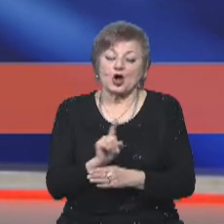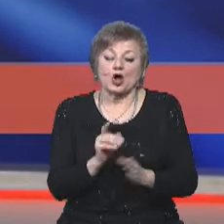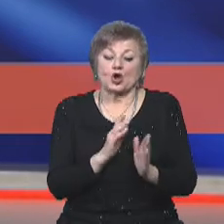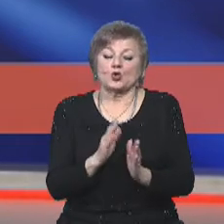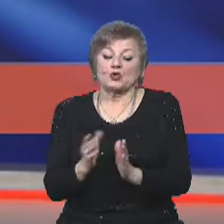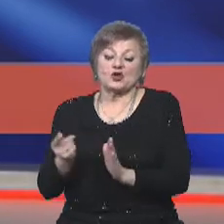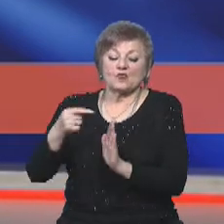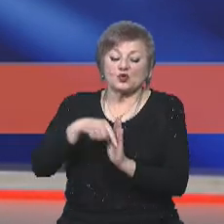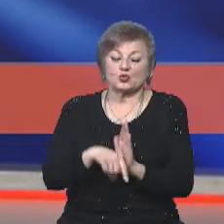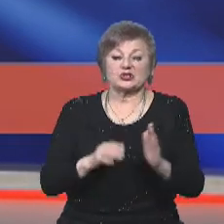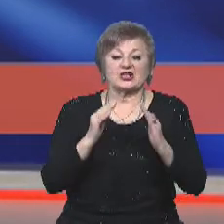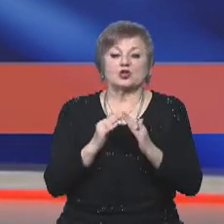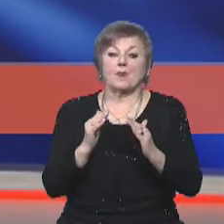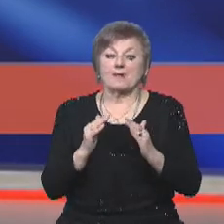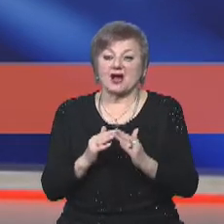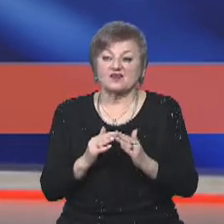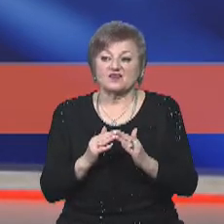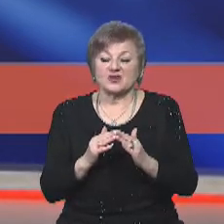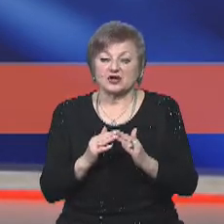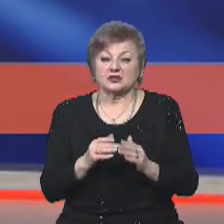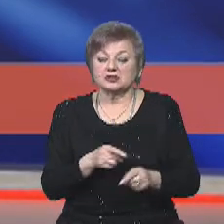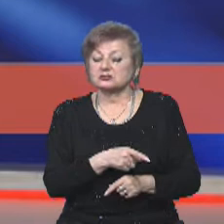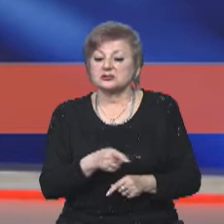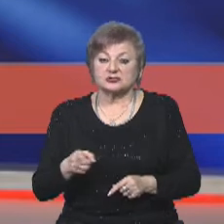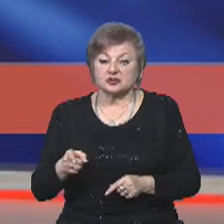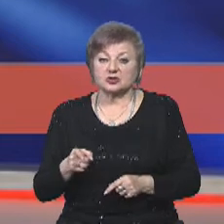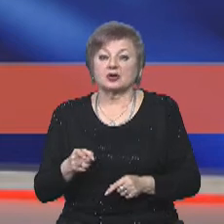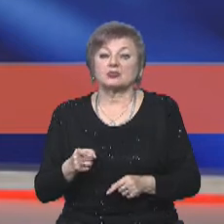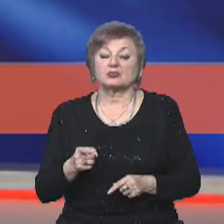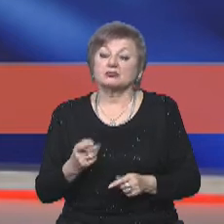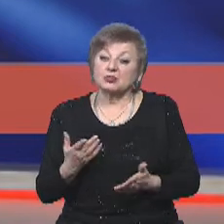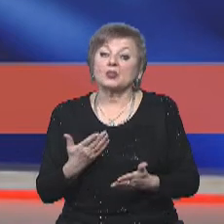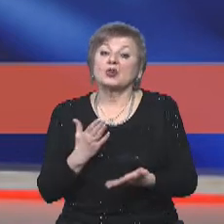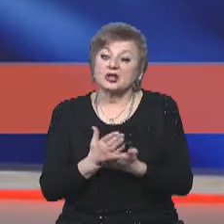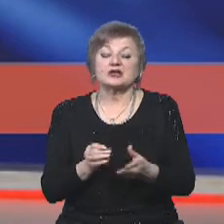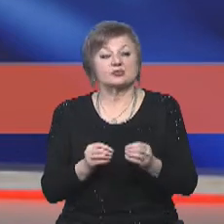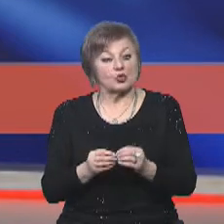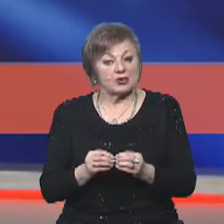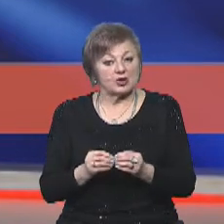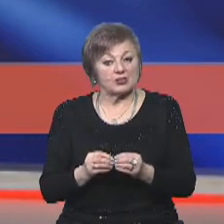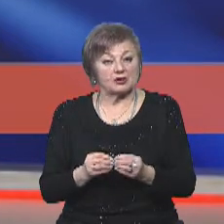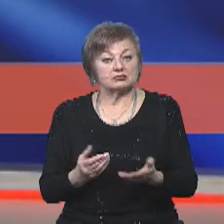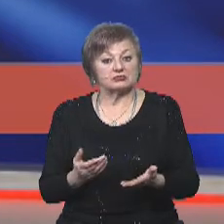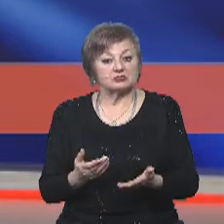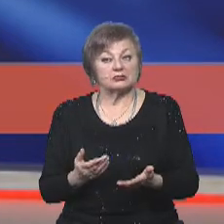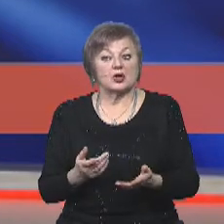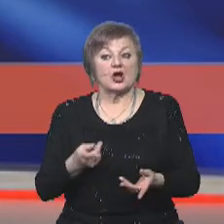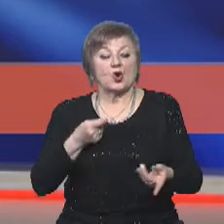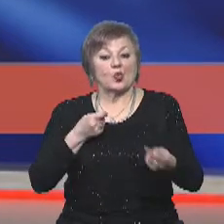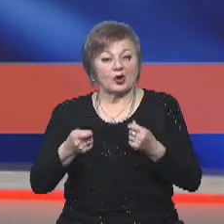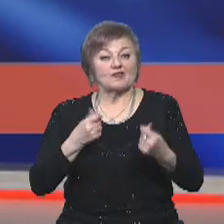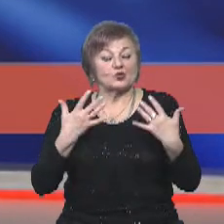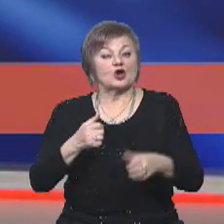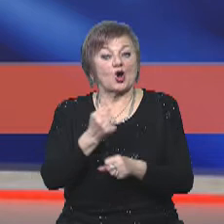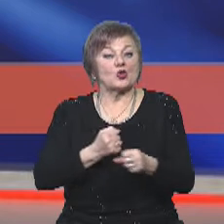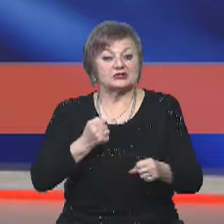регулировки внутридомовых сетей по жилым домам. Поэтому есть проблемы. Вроде как бы управитель